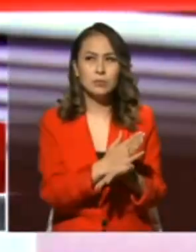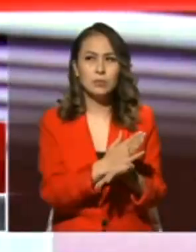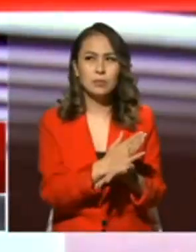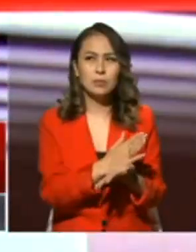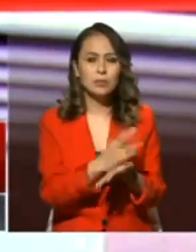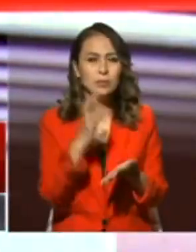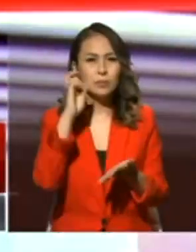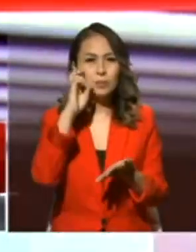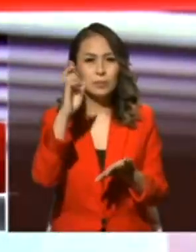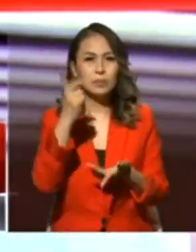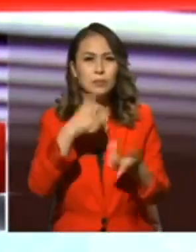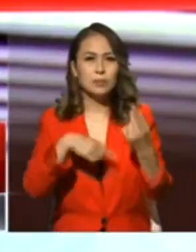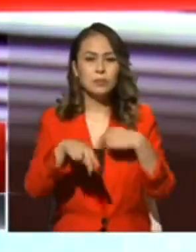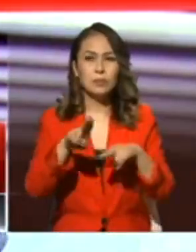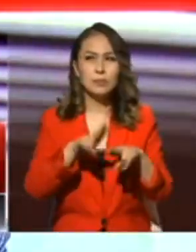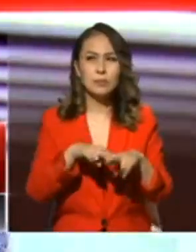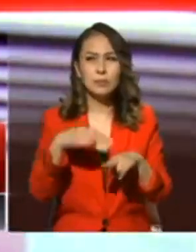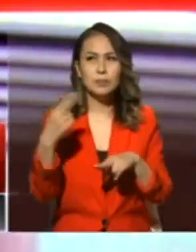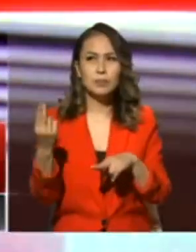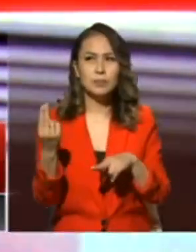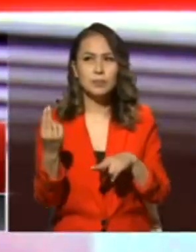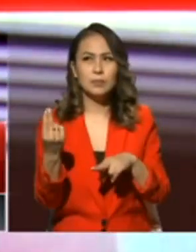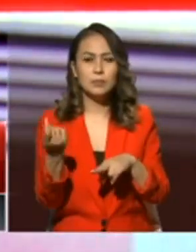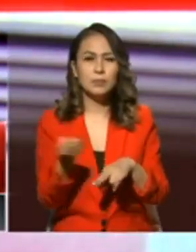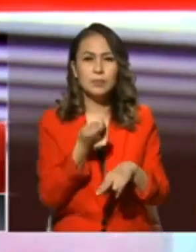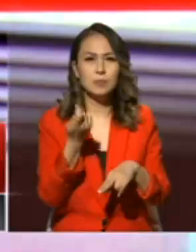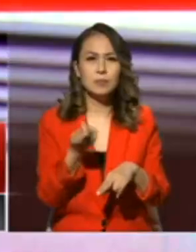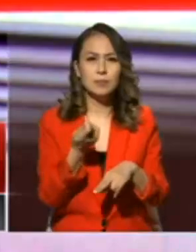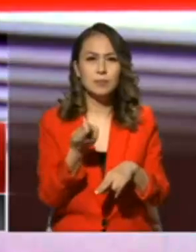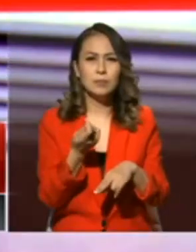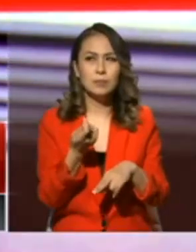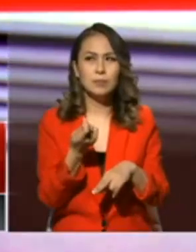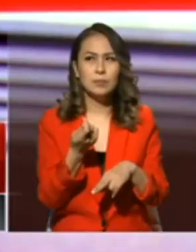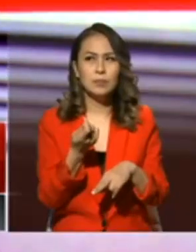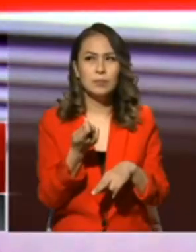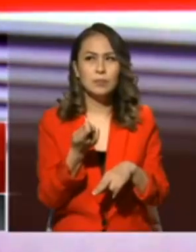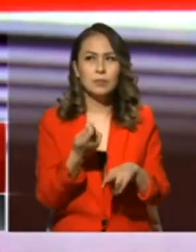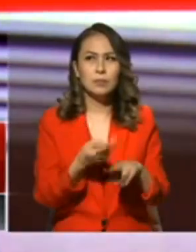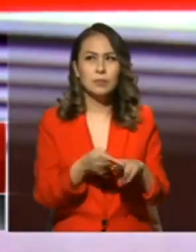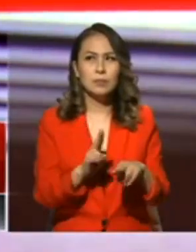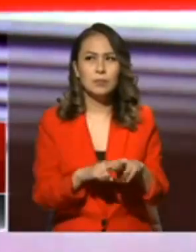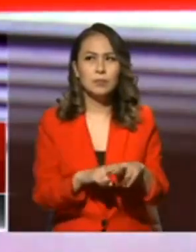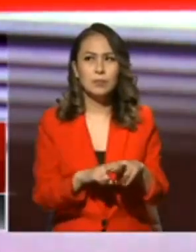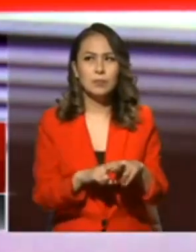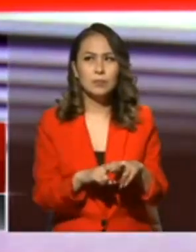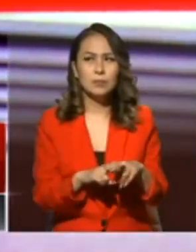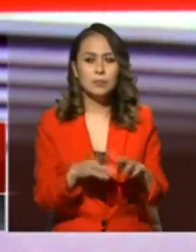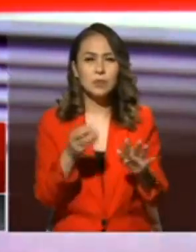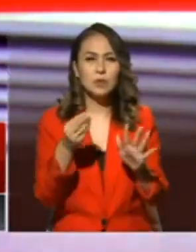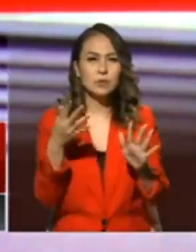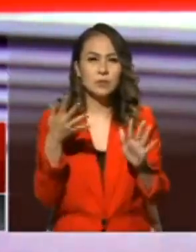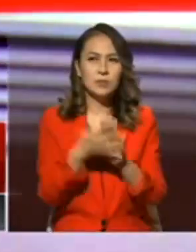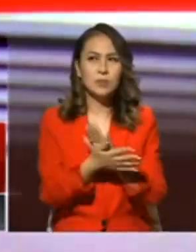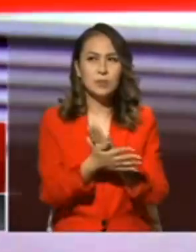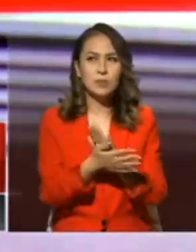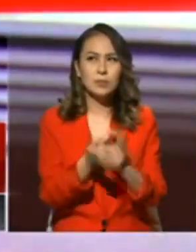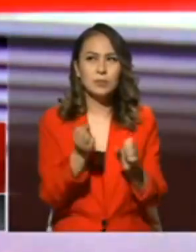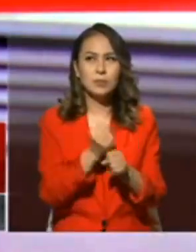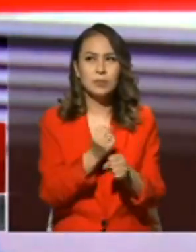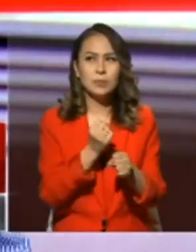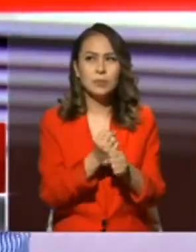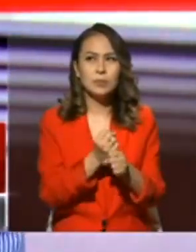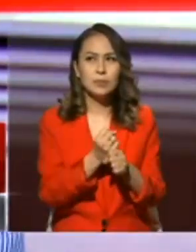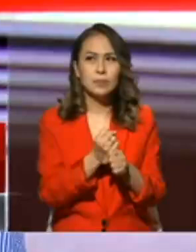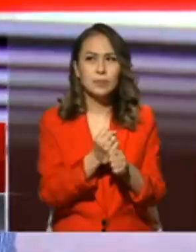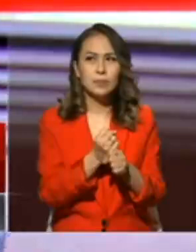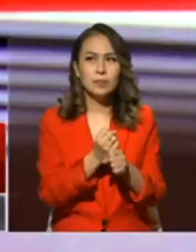үкіметтен қайтарылатын ақша несі аз, қайтарымы аз. Сондықтан бірақ затраты дейді жаңа сол донорға, мәйіттік